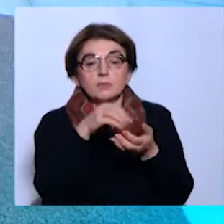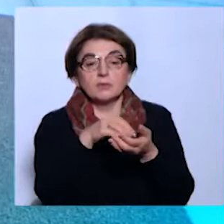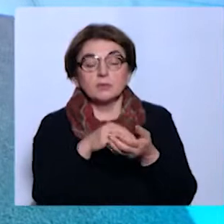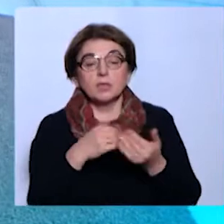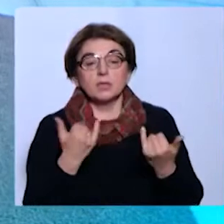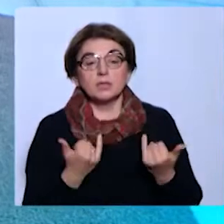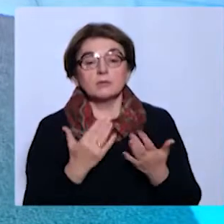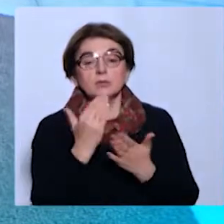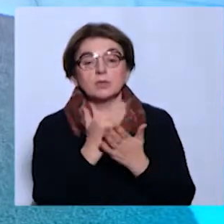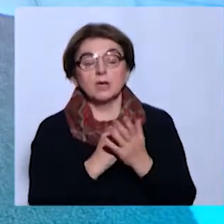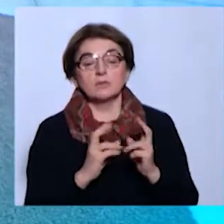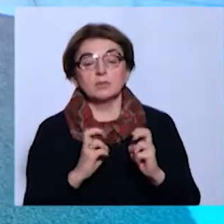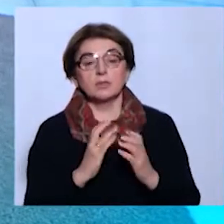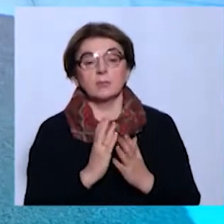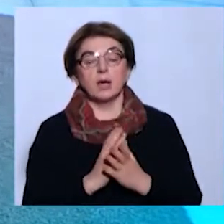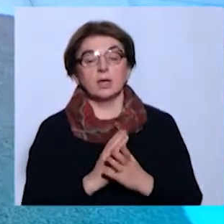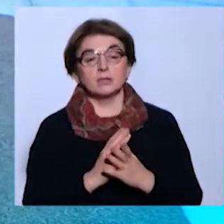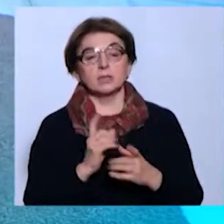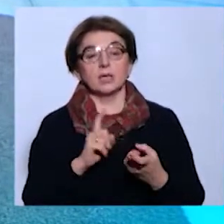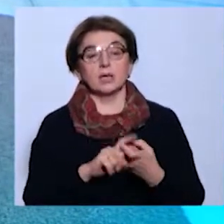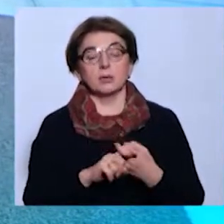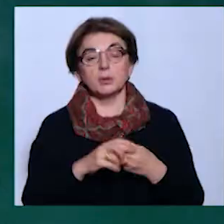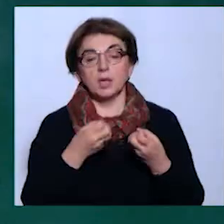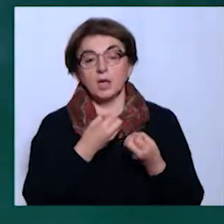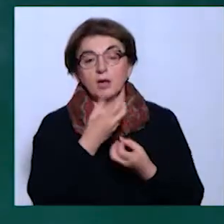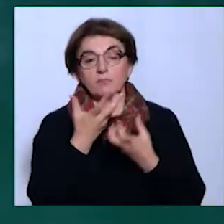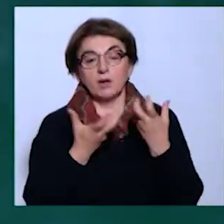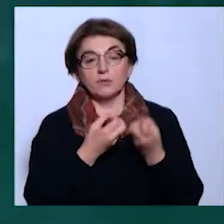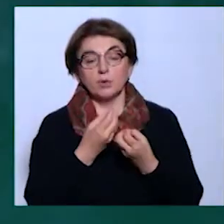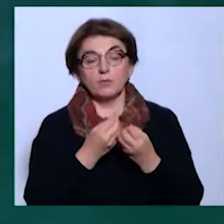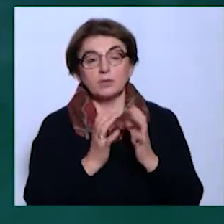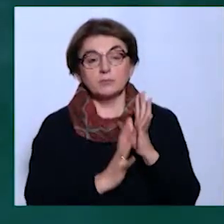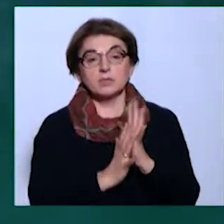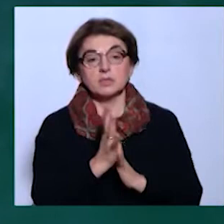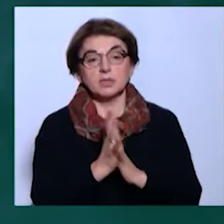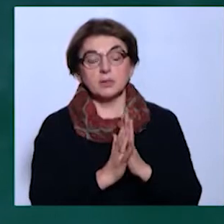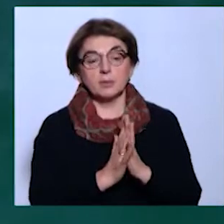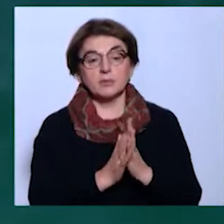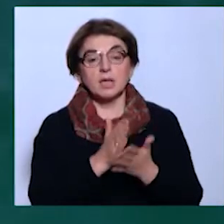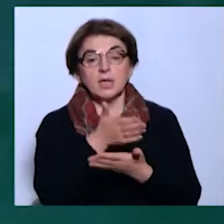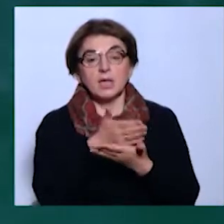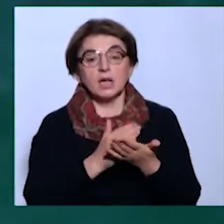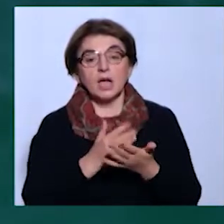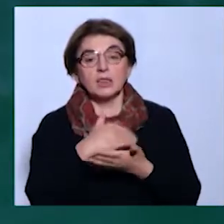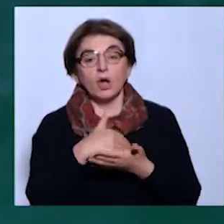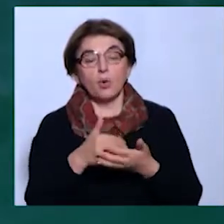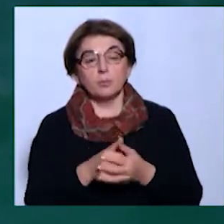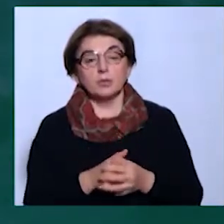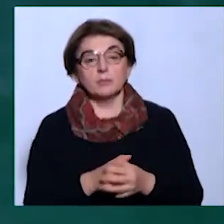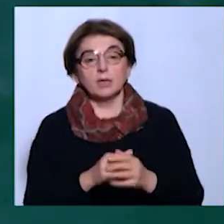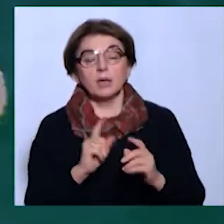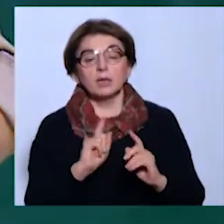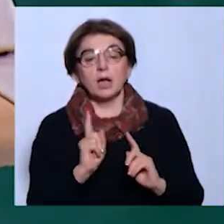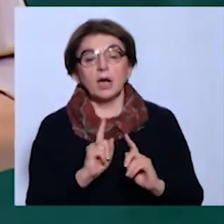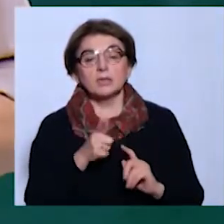Dghevandeli chveni gakvetilis tema ki ekheba qvavilovani mtsenareebis ganaqopierebas. Რა